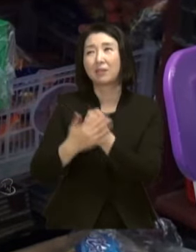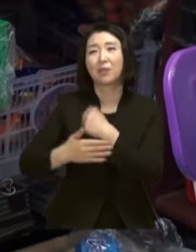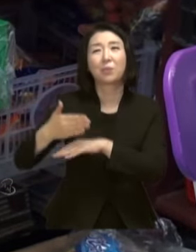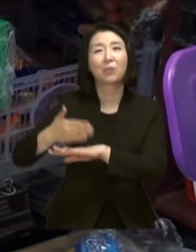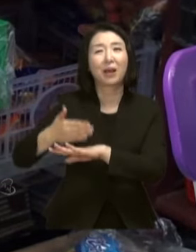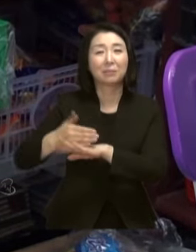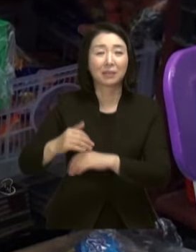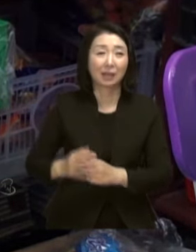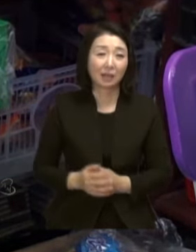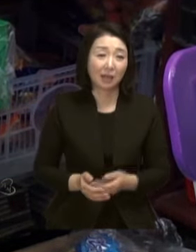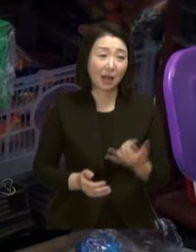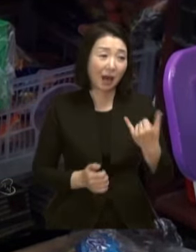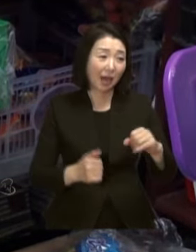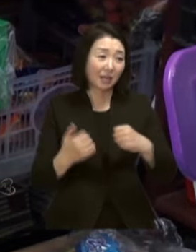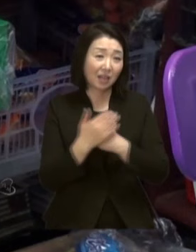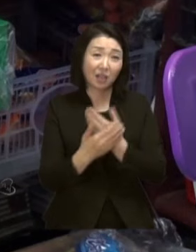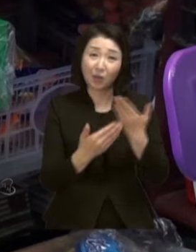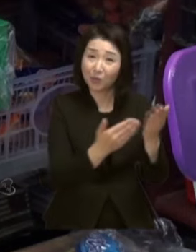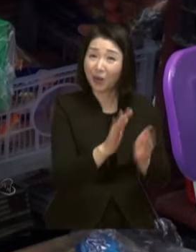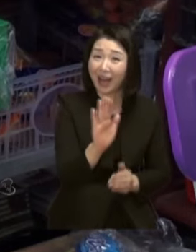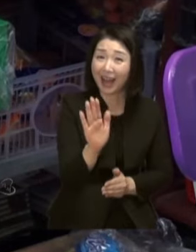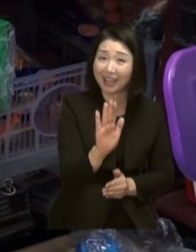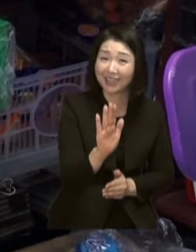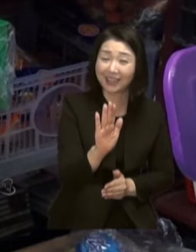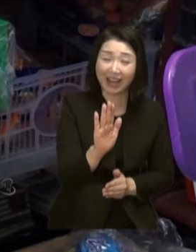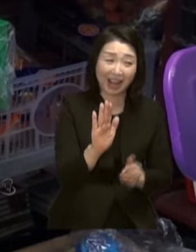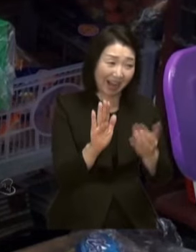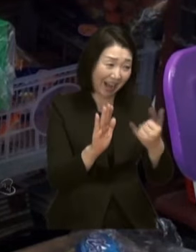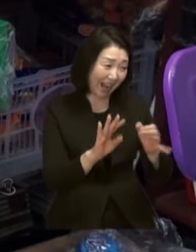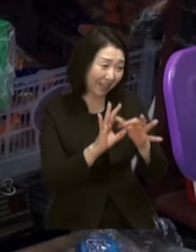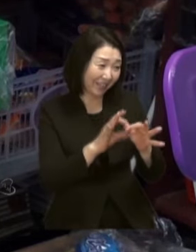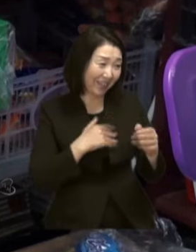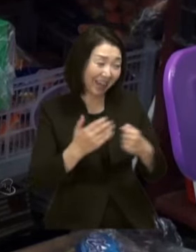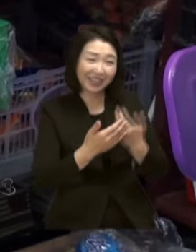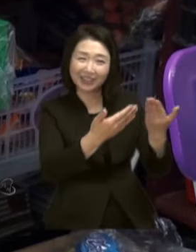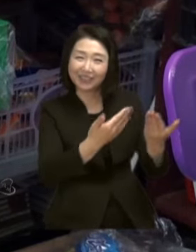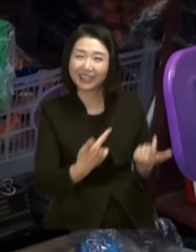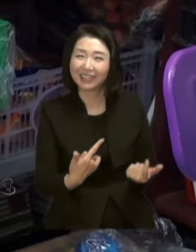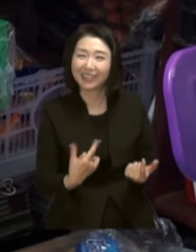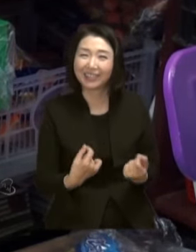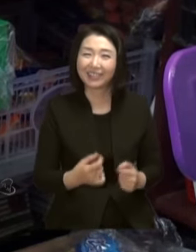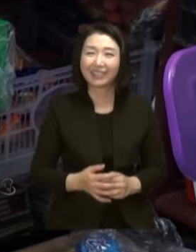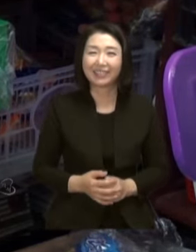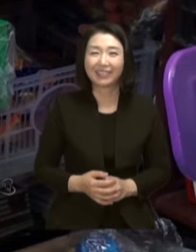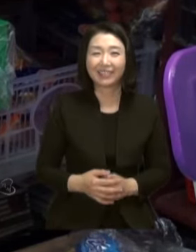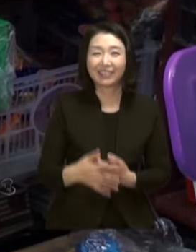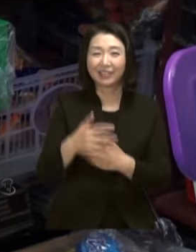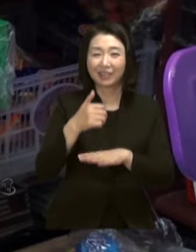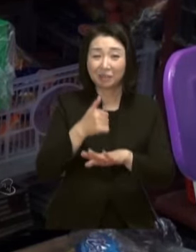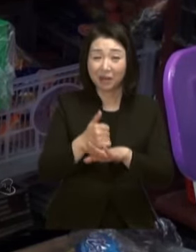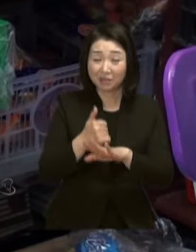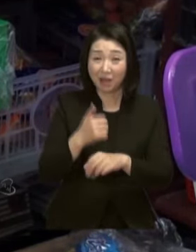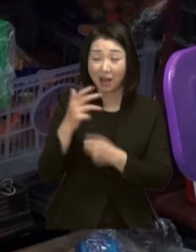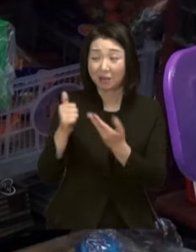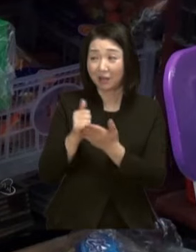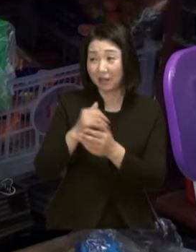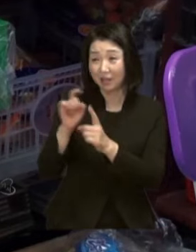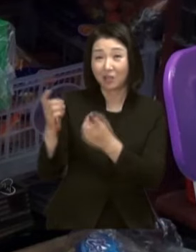아이들에게 은혜를 끼친다기보다는 아이들을 통해서 제 자신이 은혜를 받는 것이라는 것입니다. 또 마지막으로 하나님께서 제게 이런 기회를